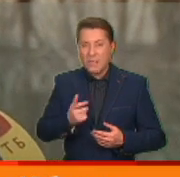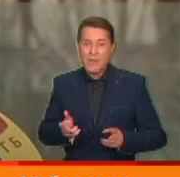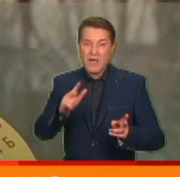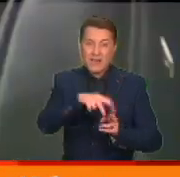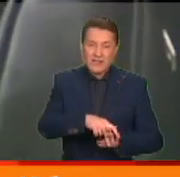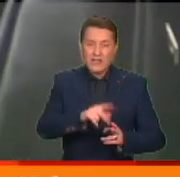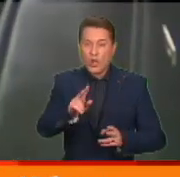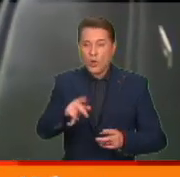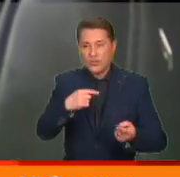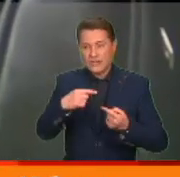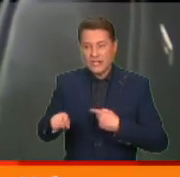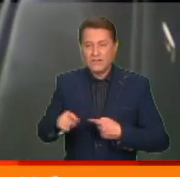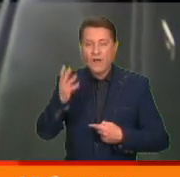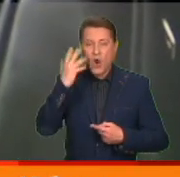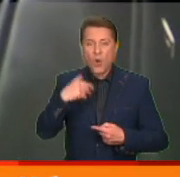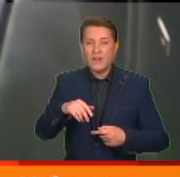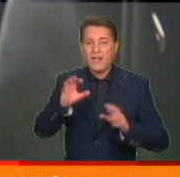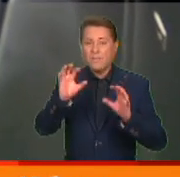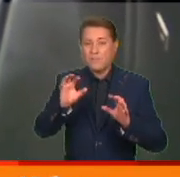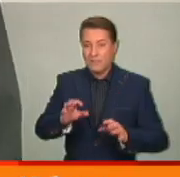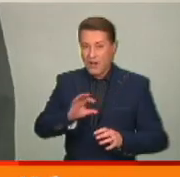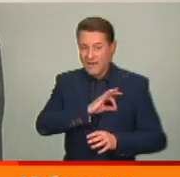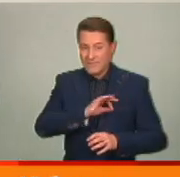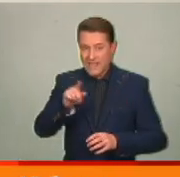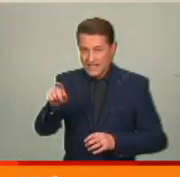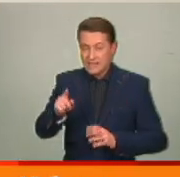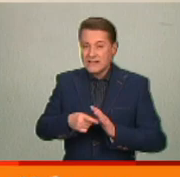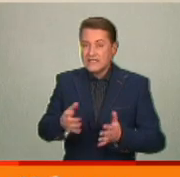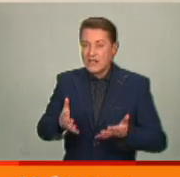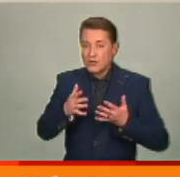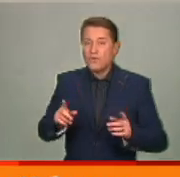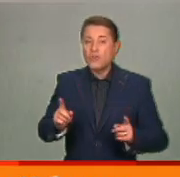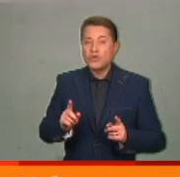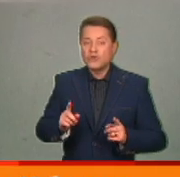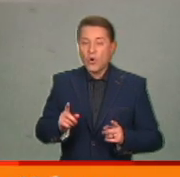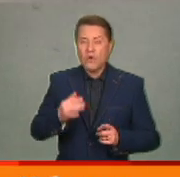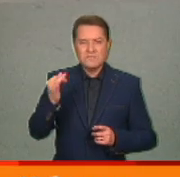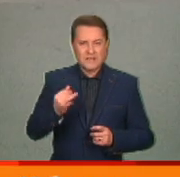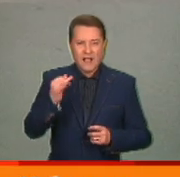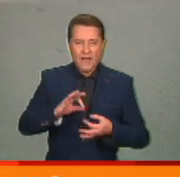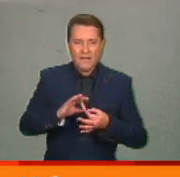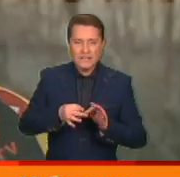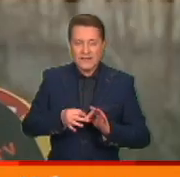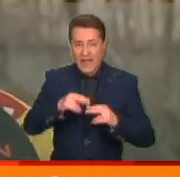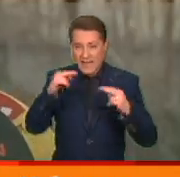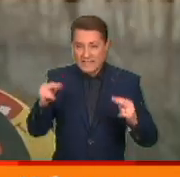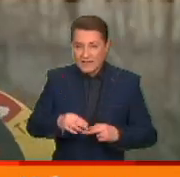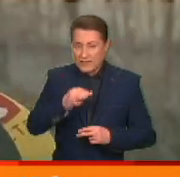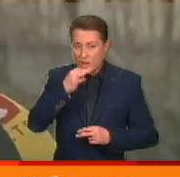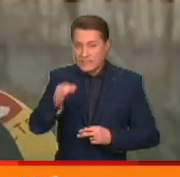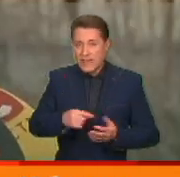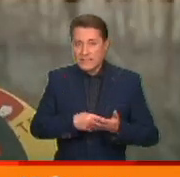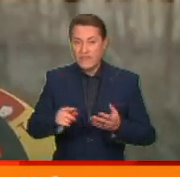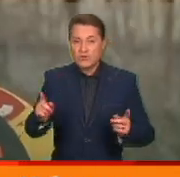на когось іншого. Коли ж правозахисник почав з'ясовувати, що до чого, випливли цікаві деталі. Свідок зазначив, що